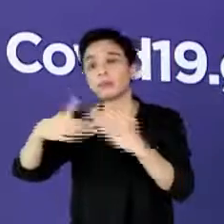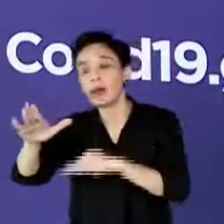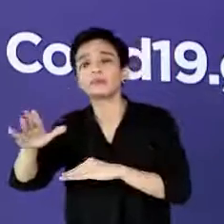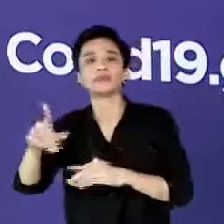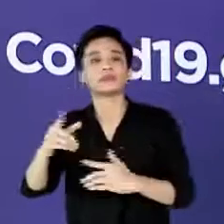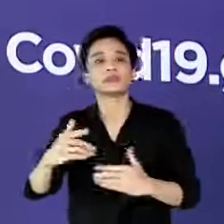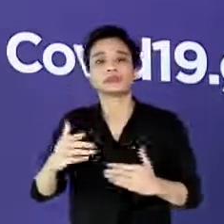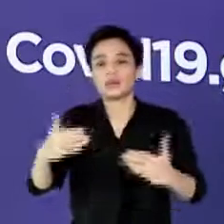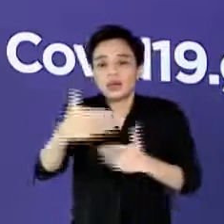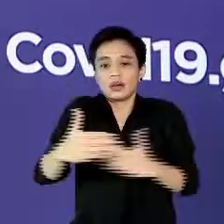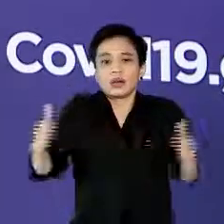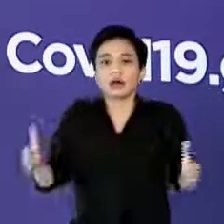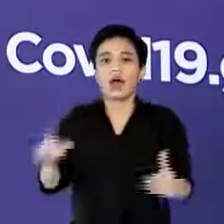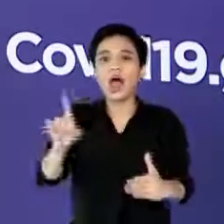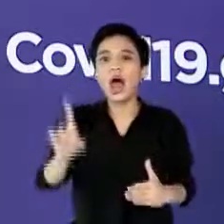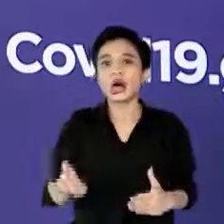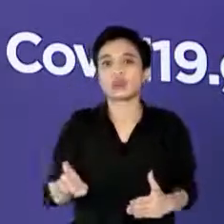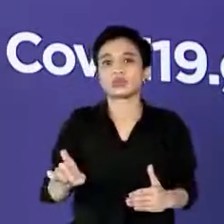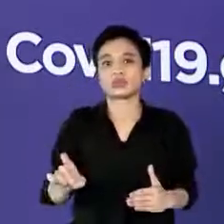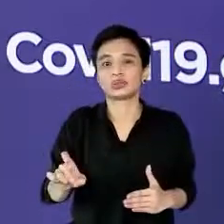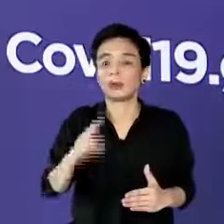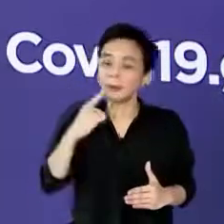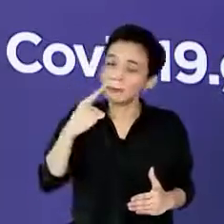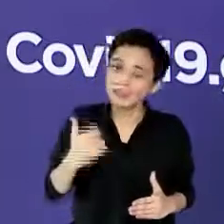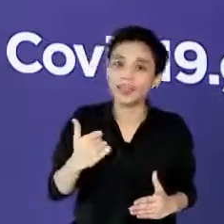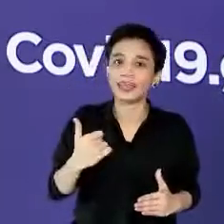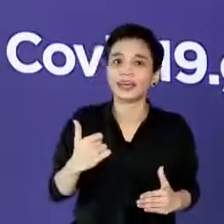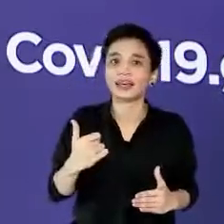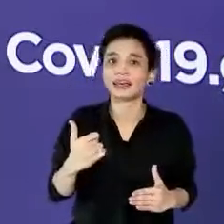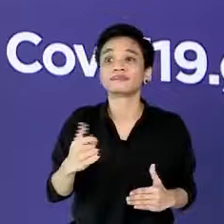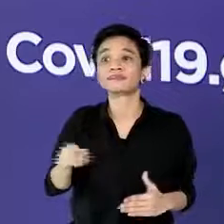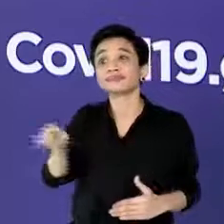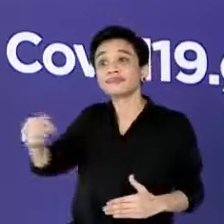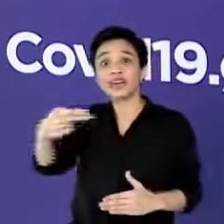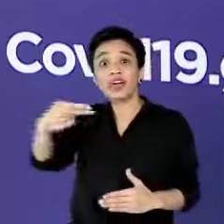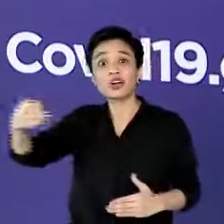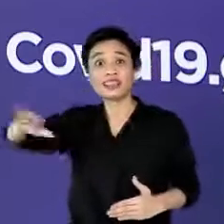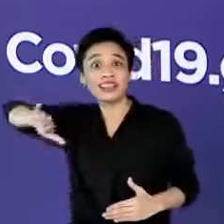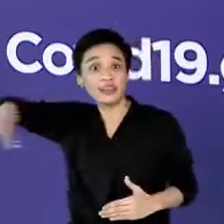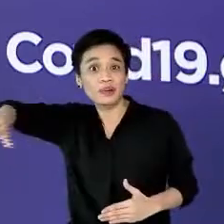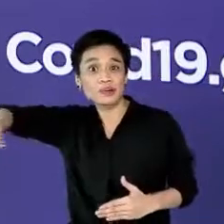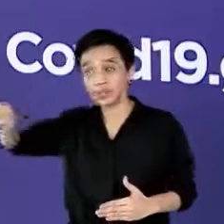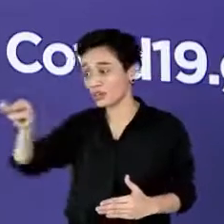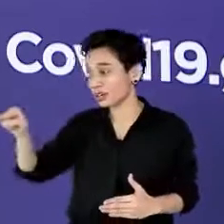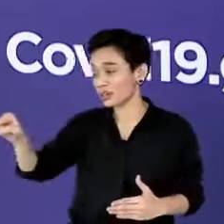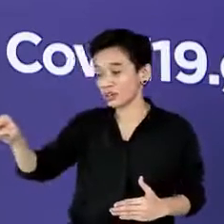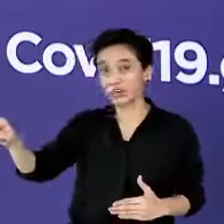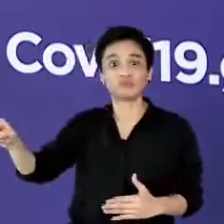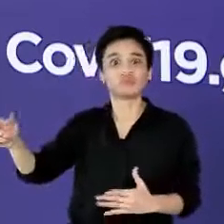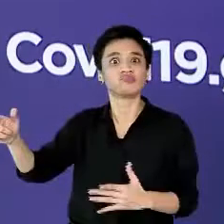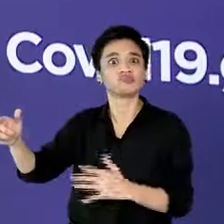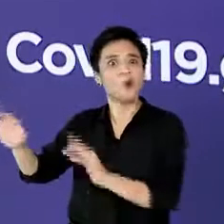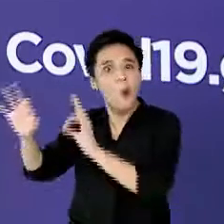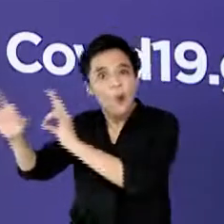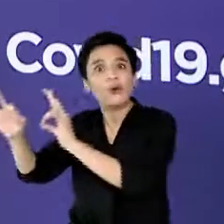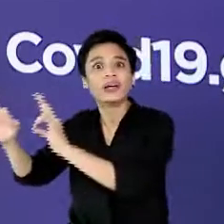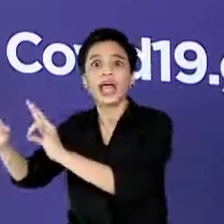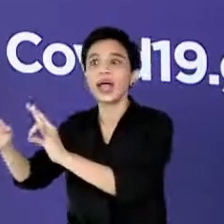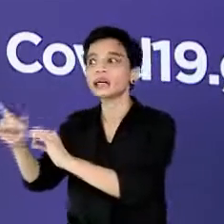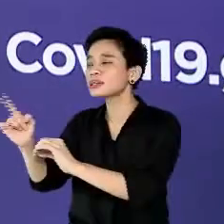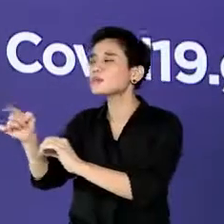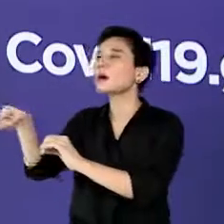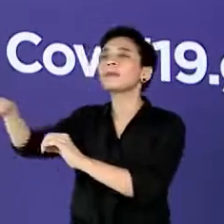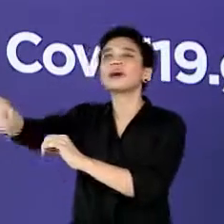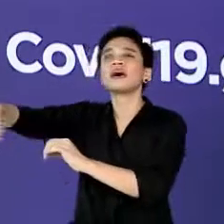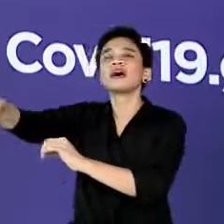epidemi ataupun demi itu menjadi hal yang krusial Indonesia Timur eh bisa tertanggulangi karena mereka